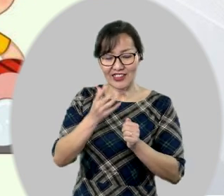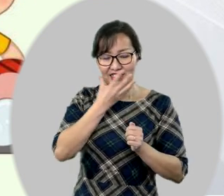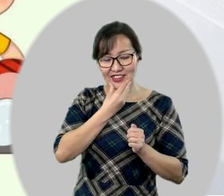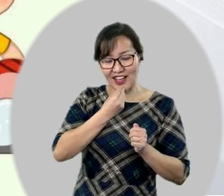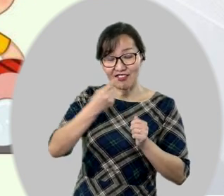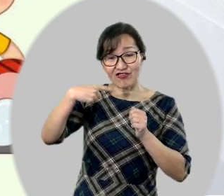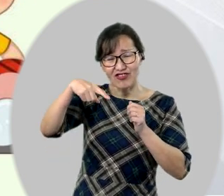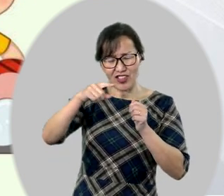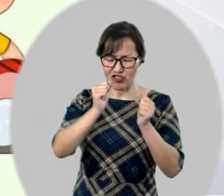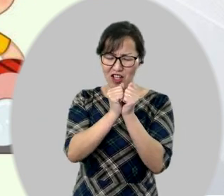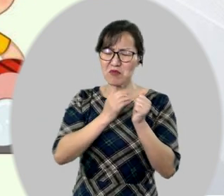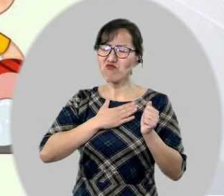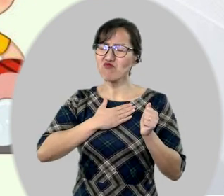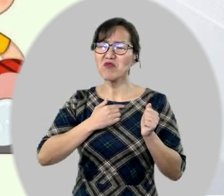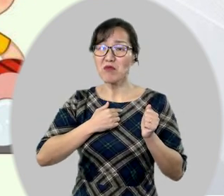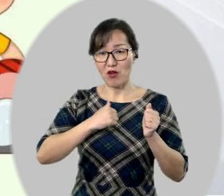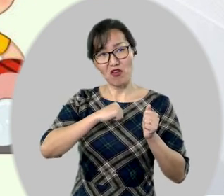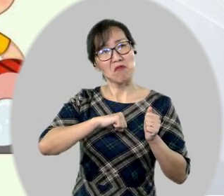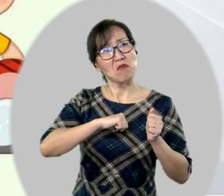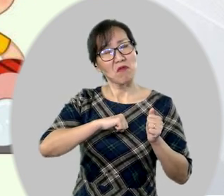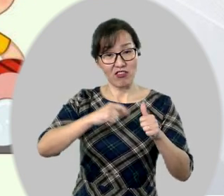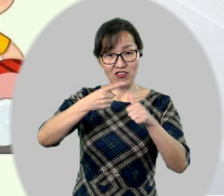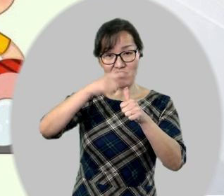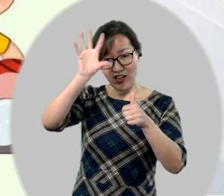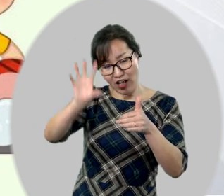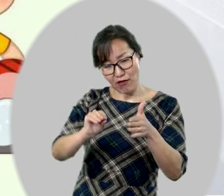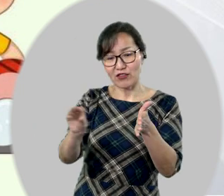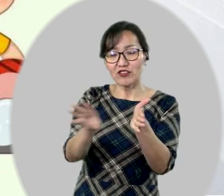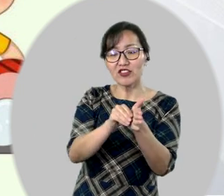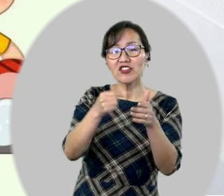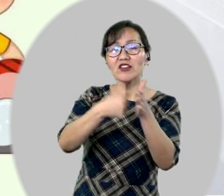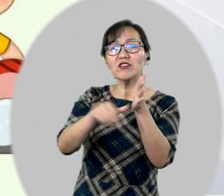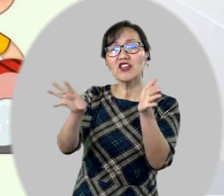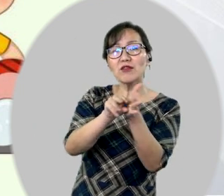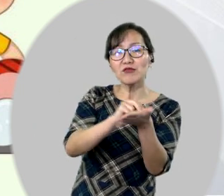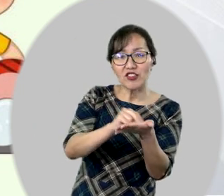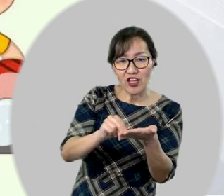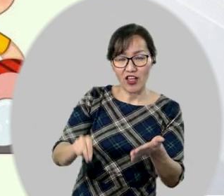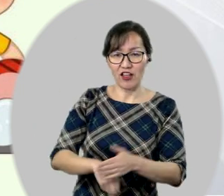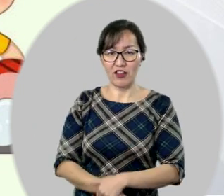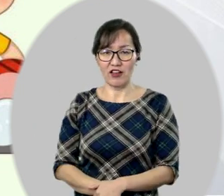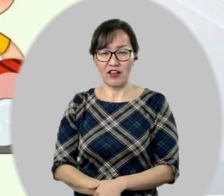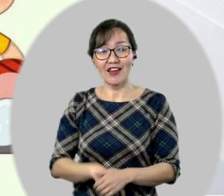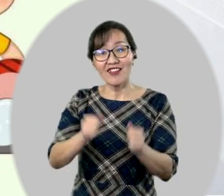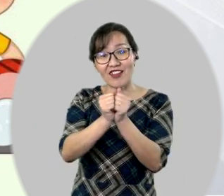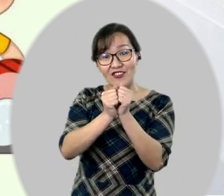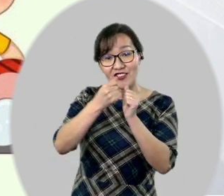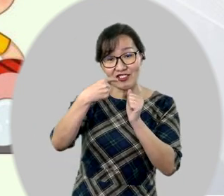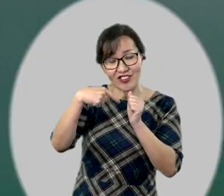пичин. Чинний хөвд, хин-хин сайхан найдзийг. Батаат жагад бүгдэрээ пичин. Төгүйл